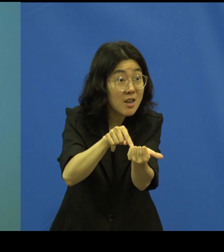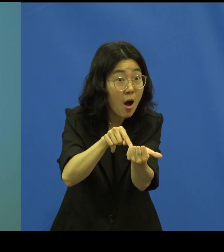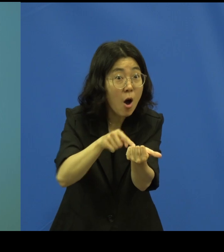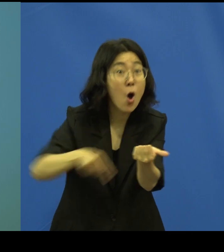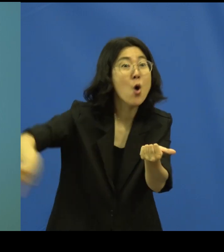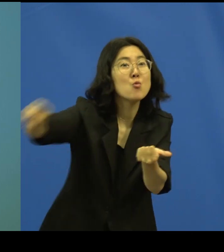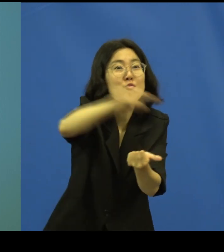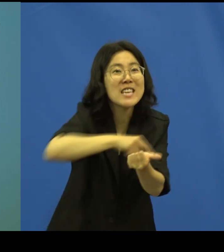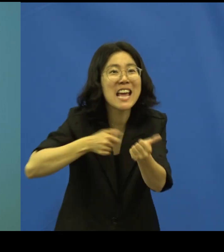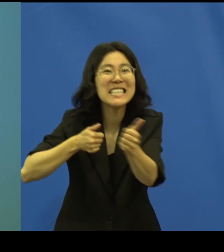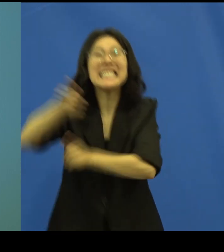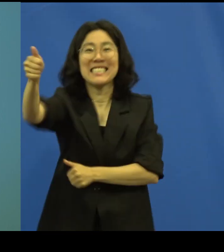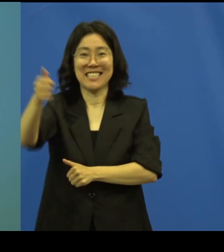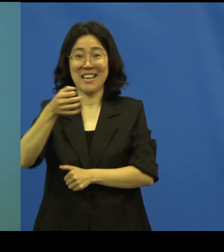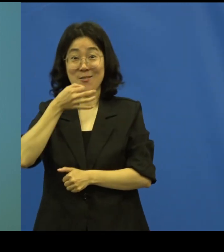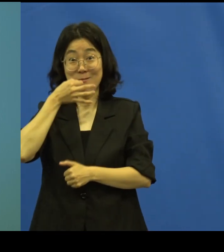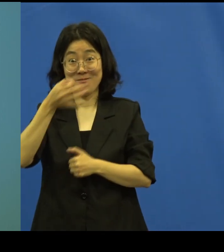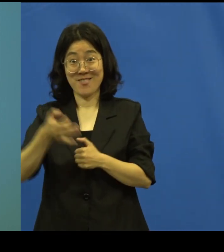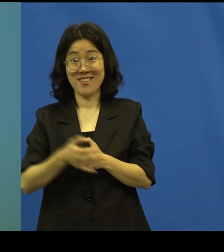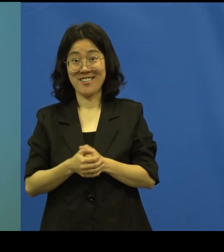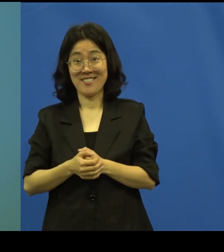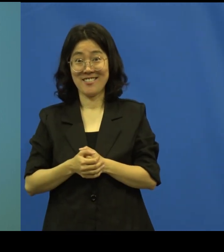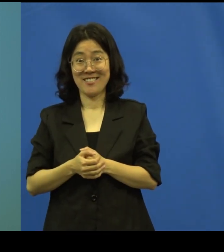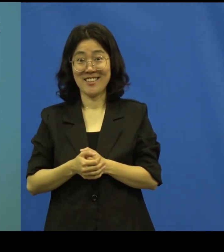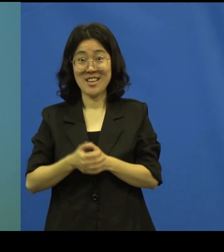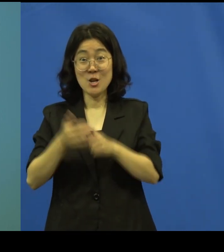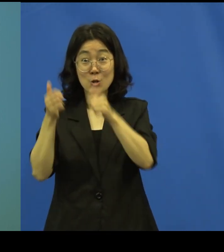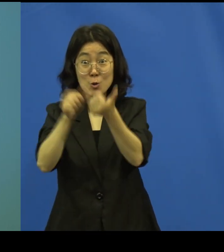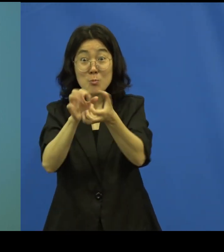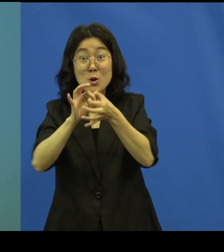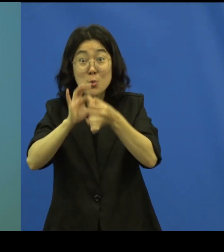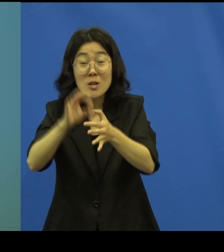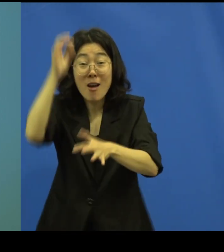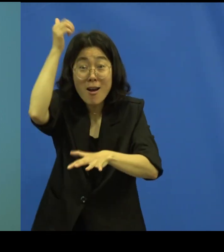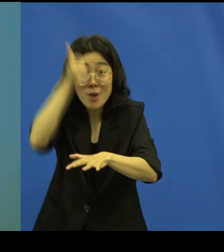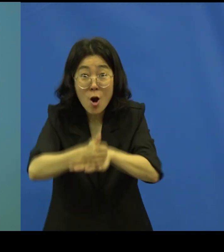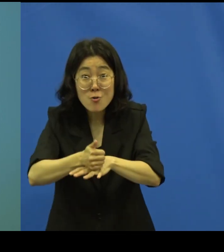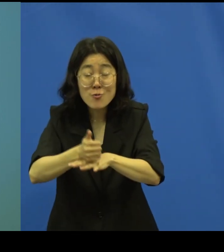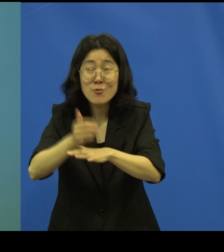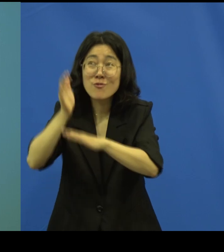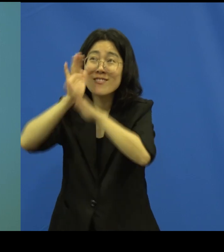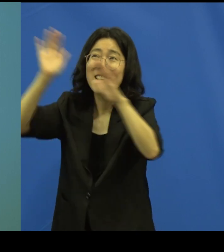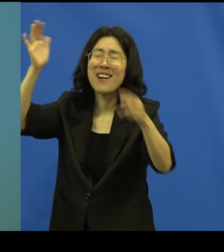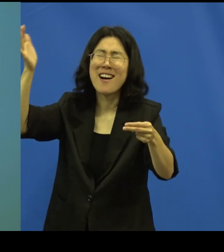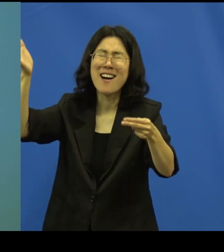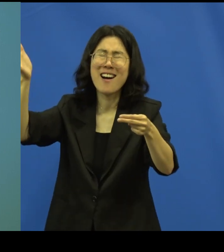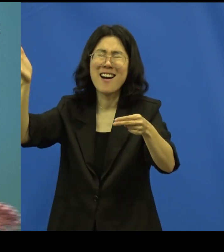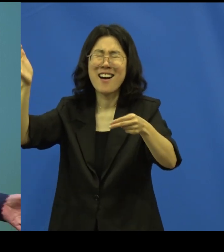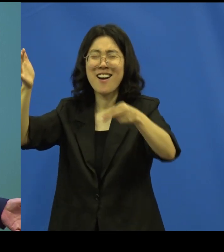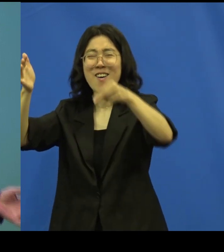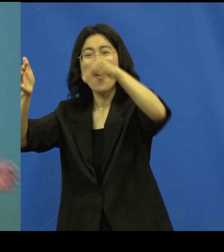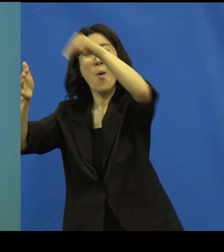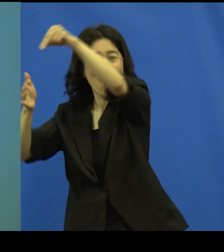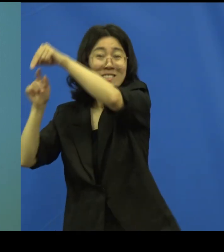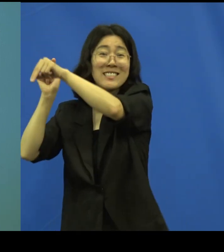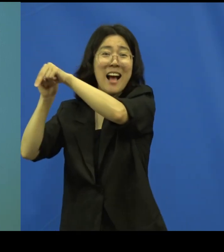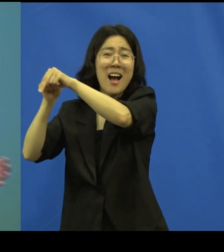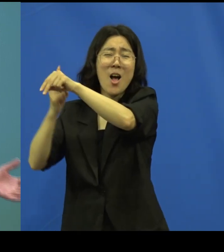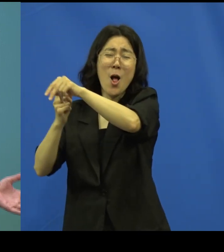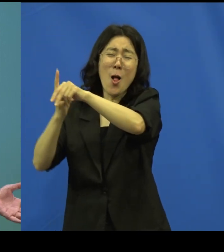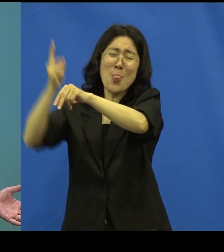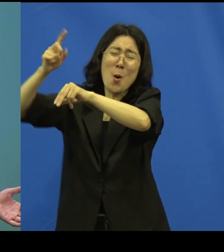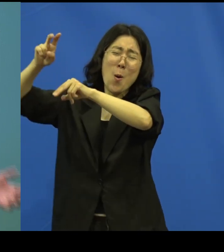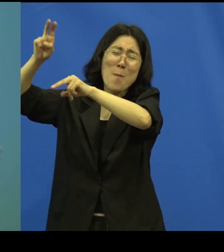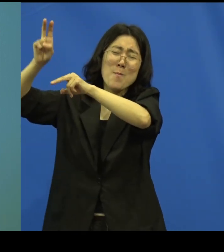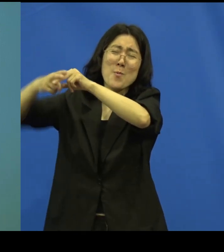마침내 죽임당하신 어린 양이 높은 보좌에 앉으심으로 영원토록 왕노릇하신다. 이 어린 양 예수와